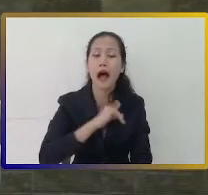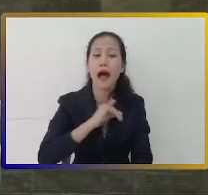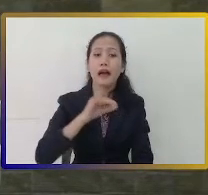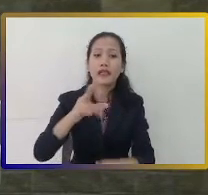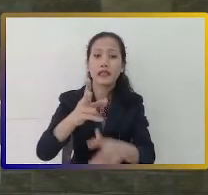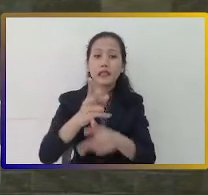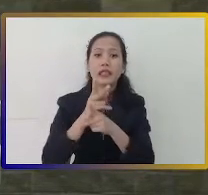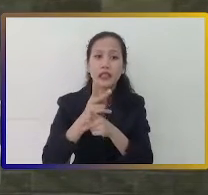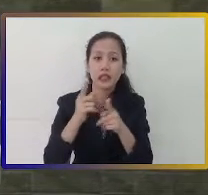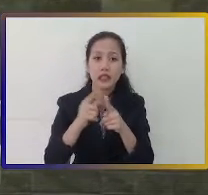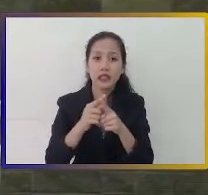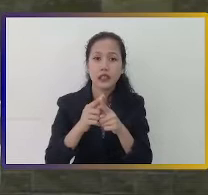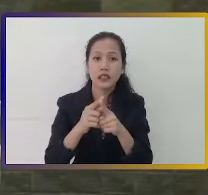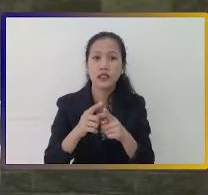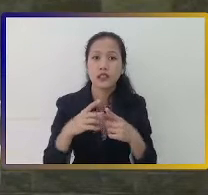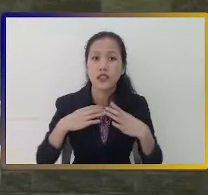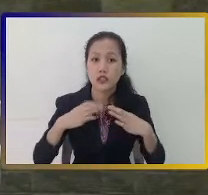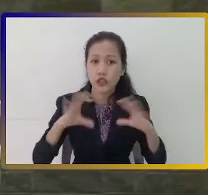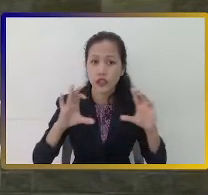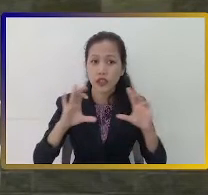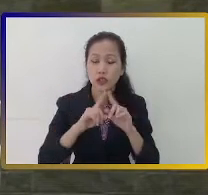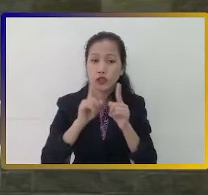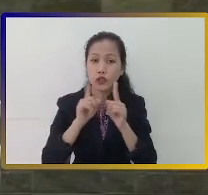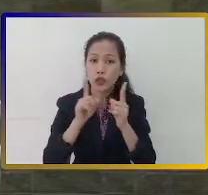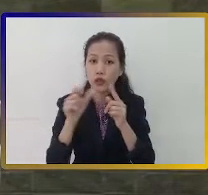na lagi po akong makipag-usap sa iyo.